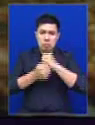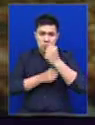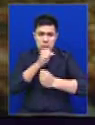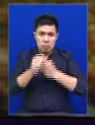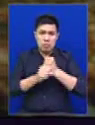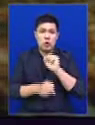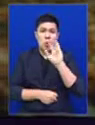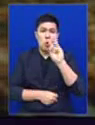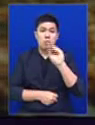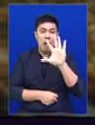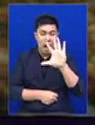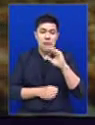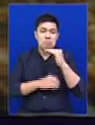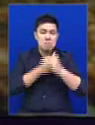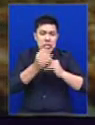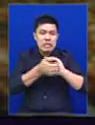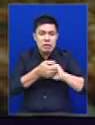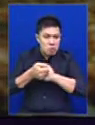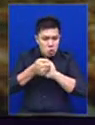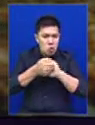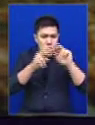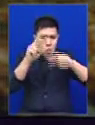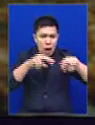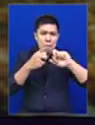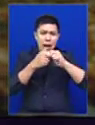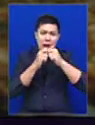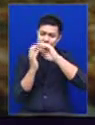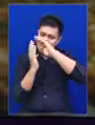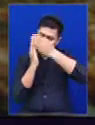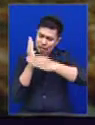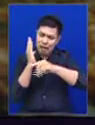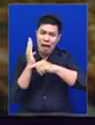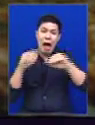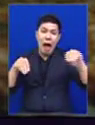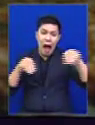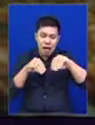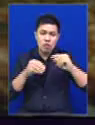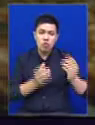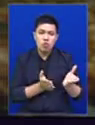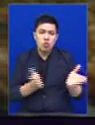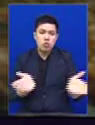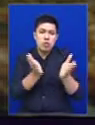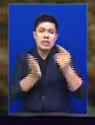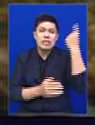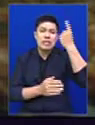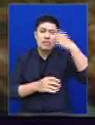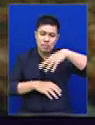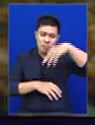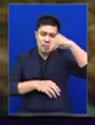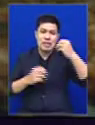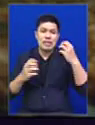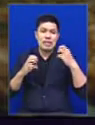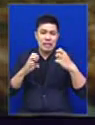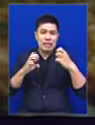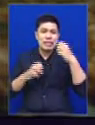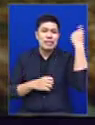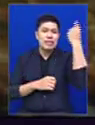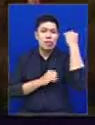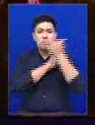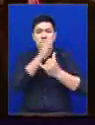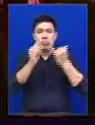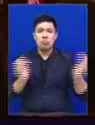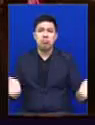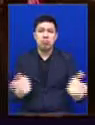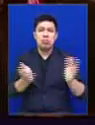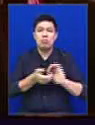ปีเดินหน้าความร่วมมือดูแลปัญหาตามแนวชายแดนและก็ส่งเสริมการท่องเที่ยวปราสาทพระวิหารร่วมกันค่ะการ